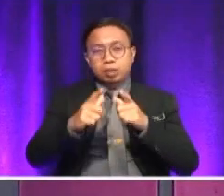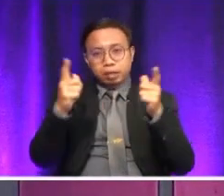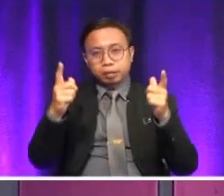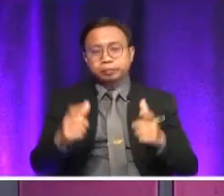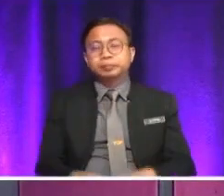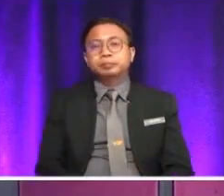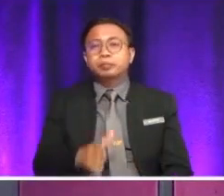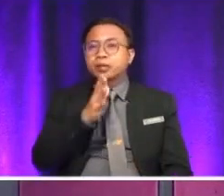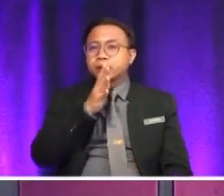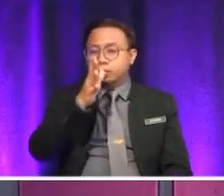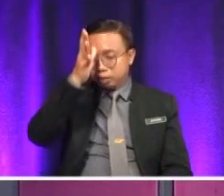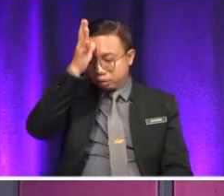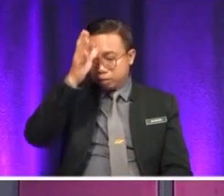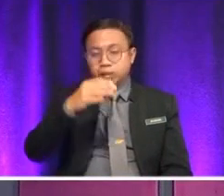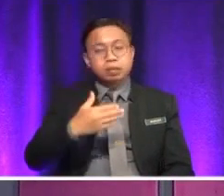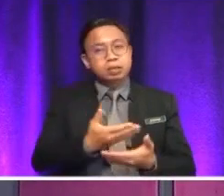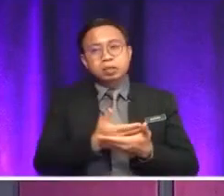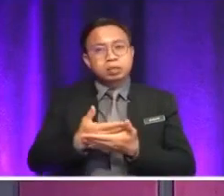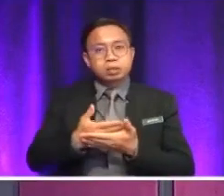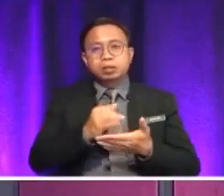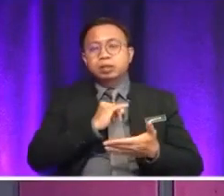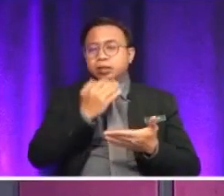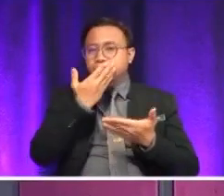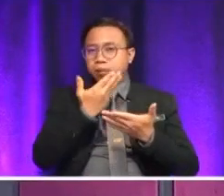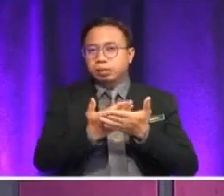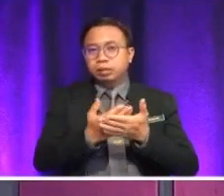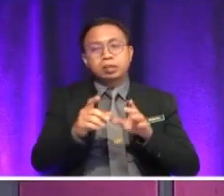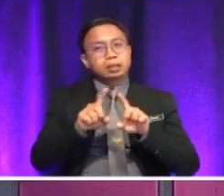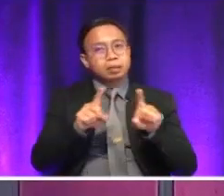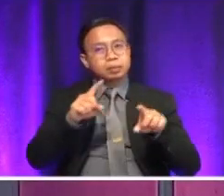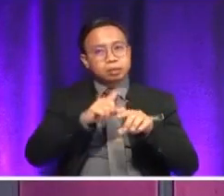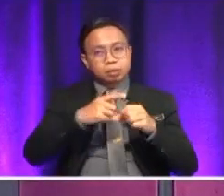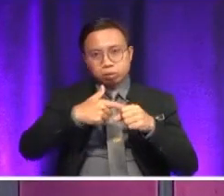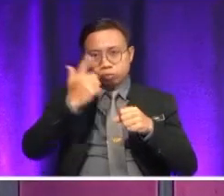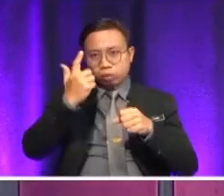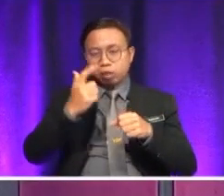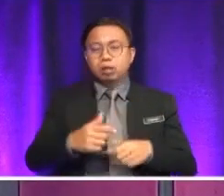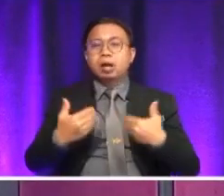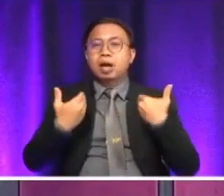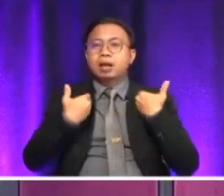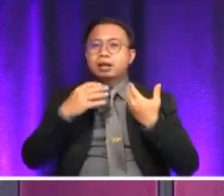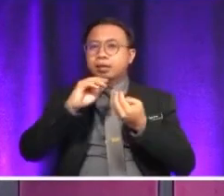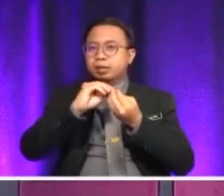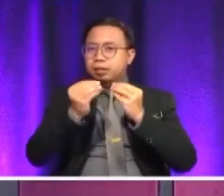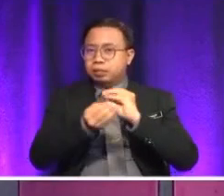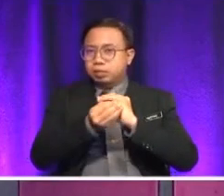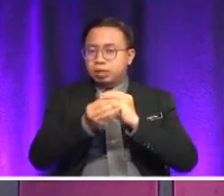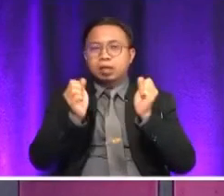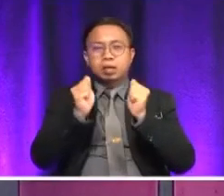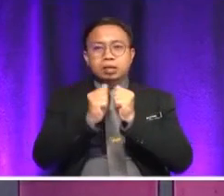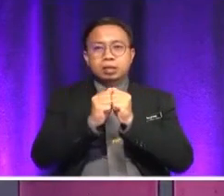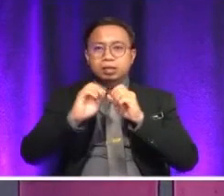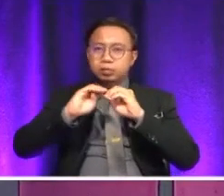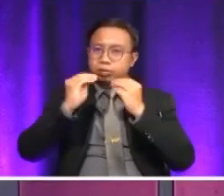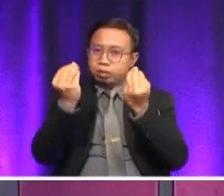Yang mak dengan ayah cakap, anak saya tak buat apa pun, anak saya baik. Okey, tapi dekat luar dia ada masalah dengan komuniti